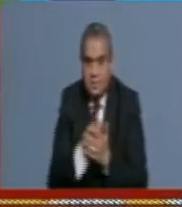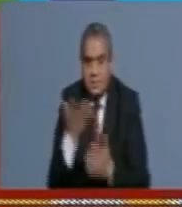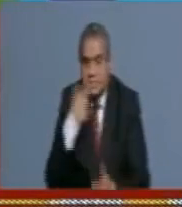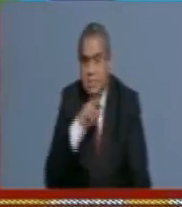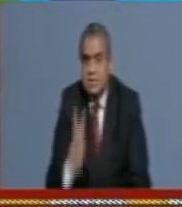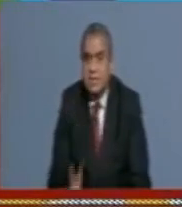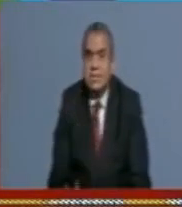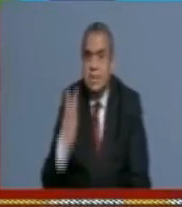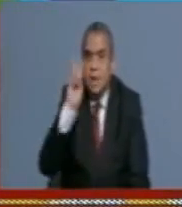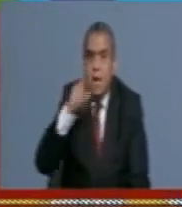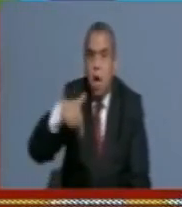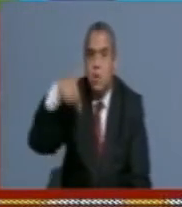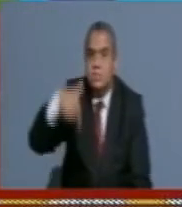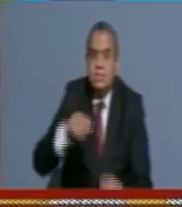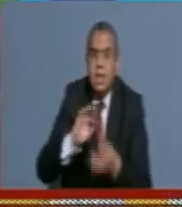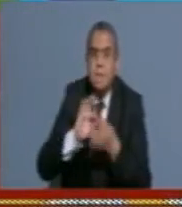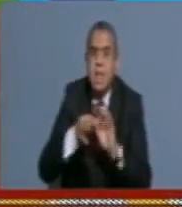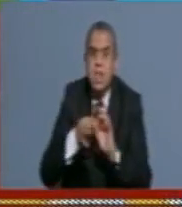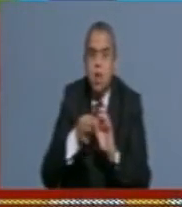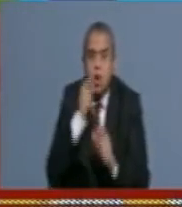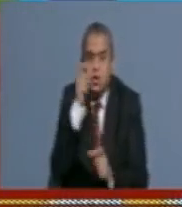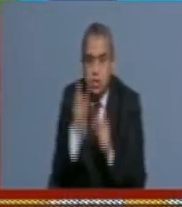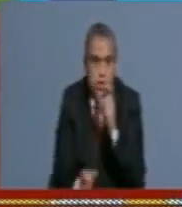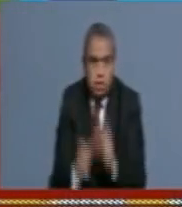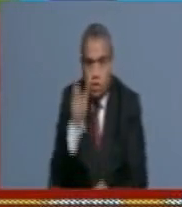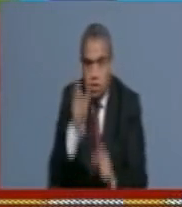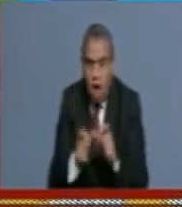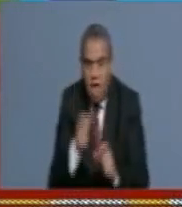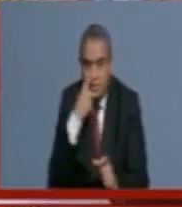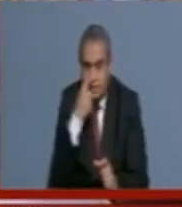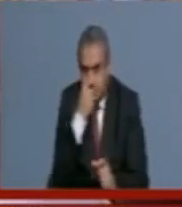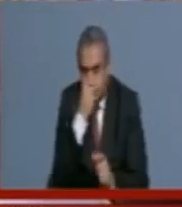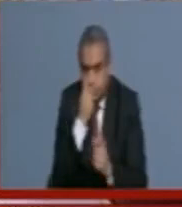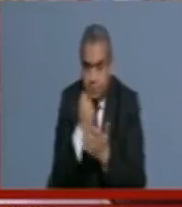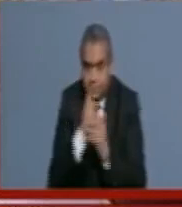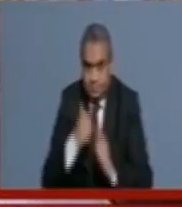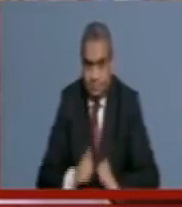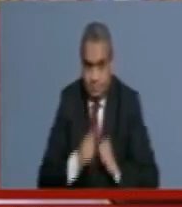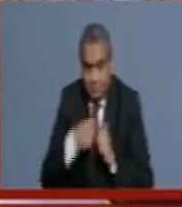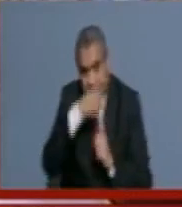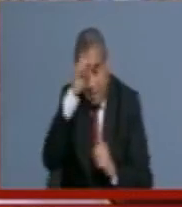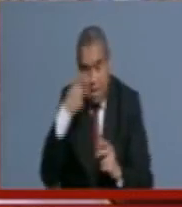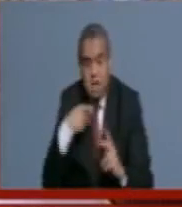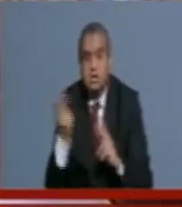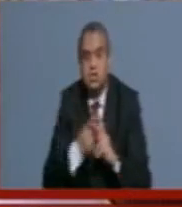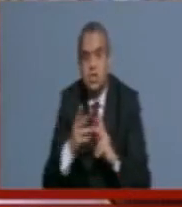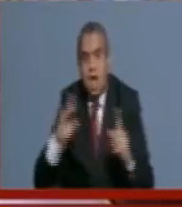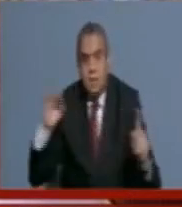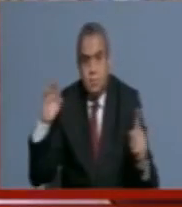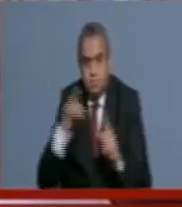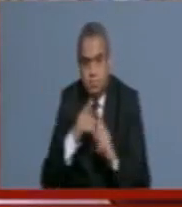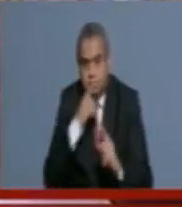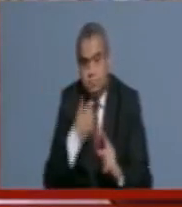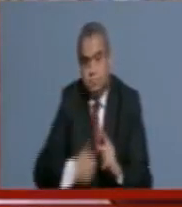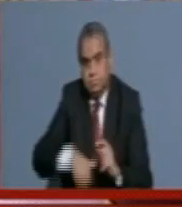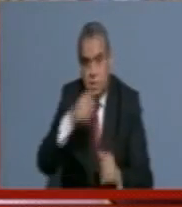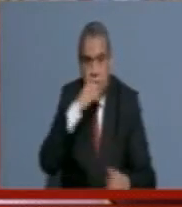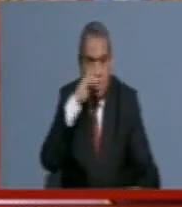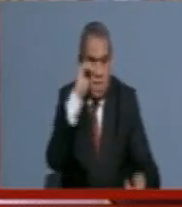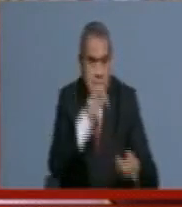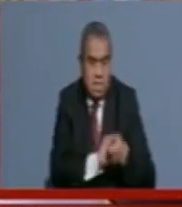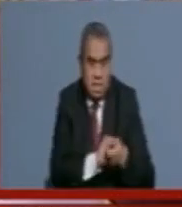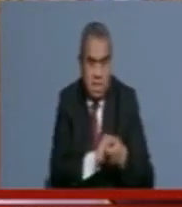مليون ناخد في حاله ان هو نزلوا كلهم يعني. وبالفعل تعاقدنا مع مصلحه